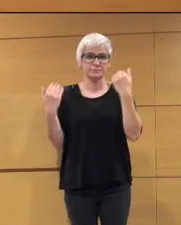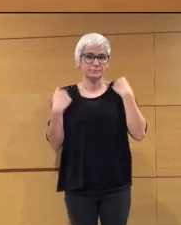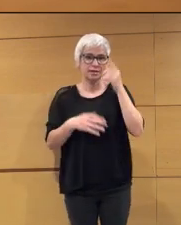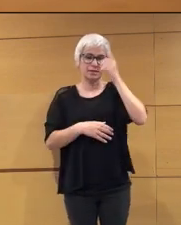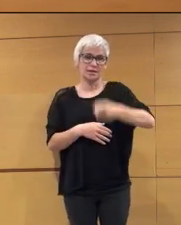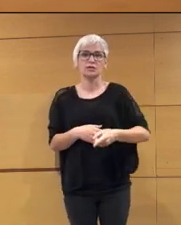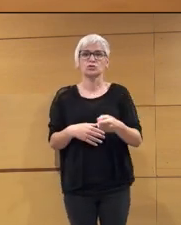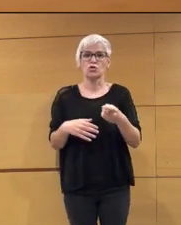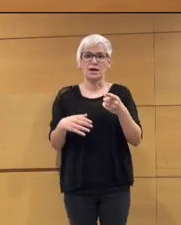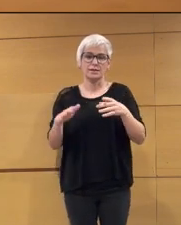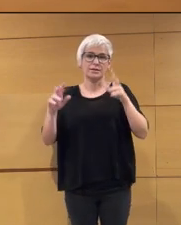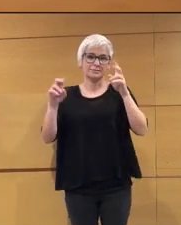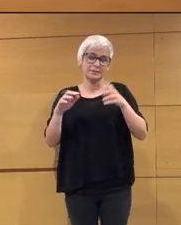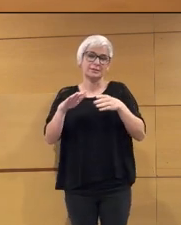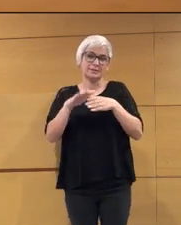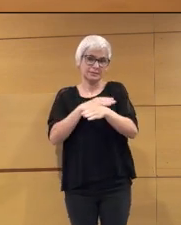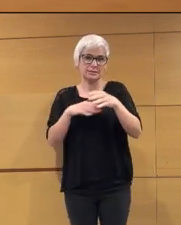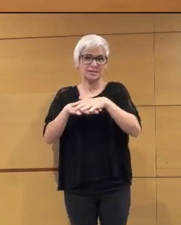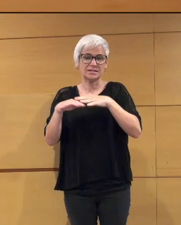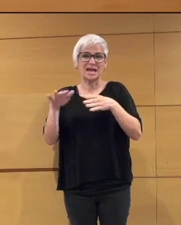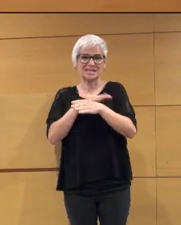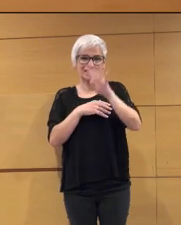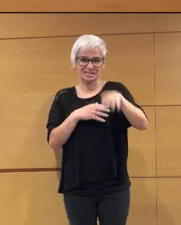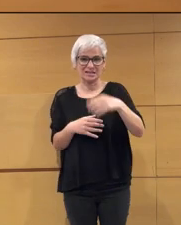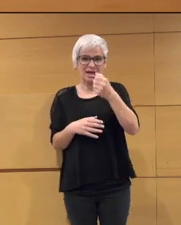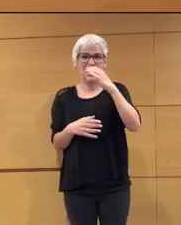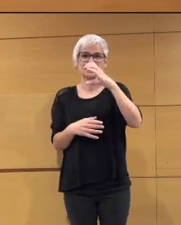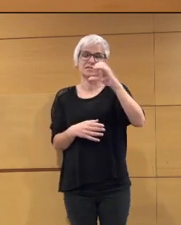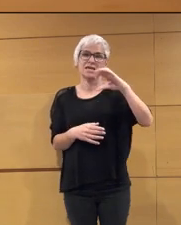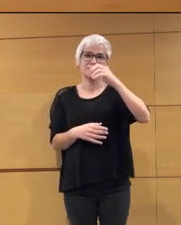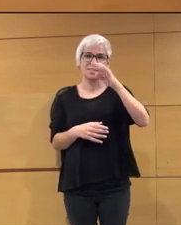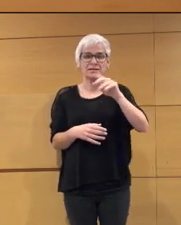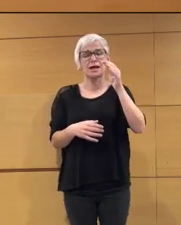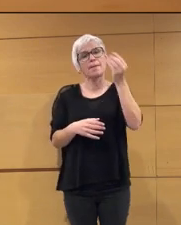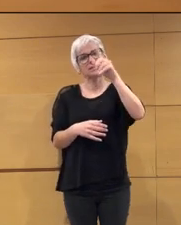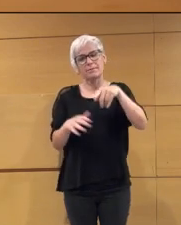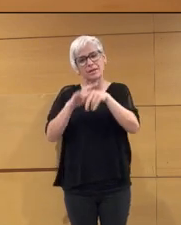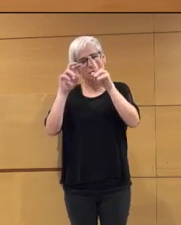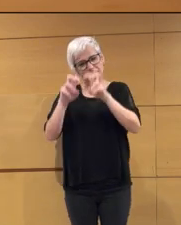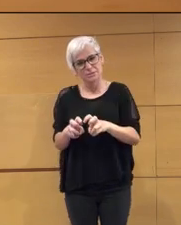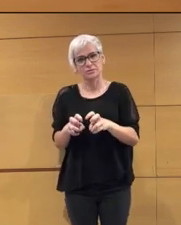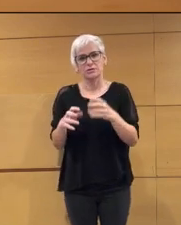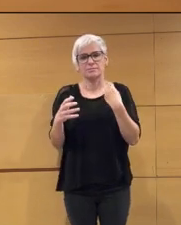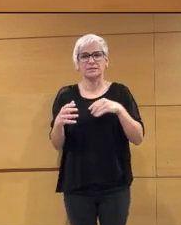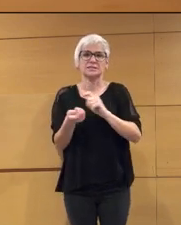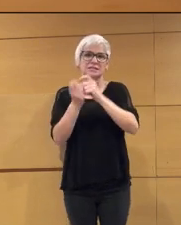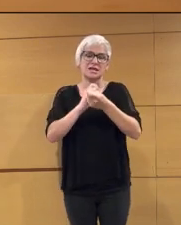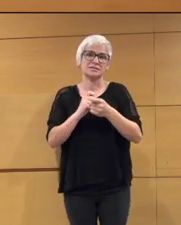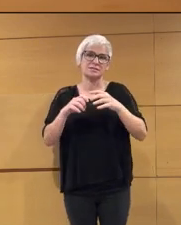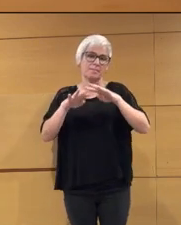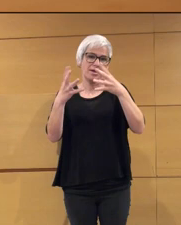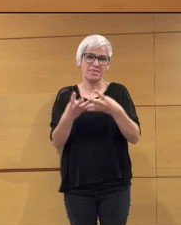xarxa AccessCat i a més és investigadora principal de Transmedia